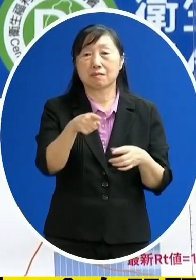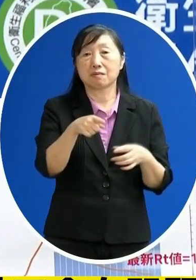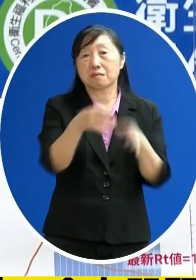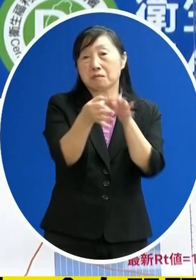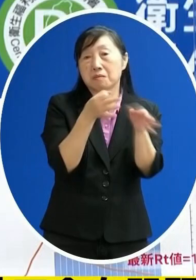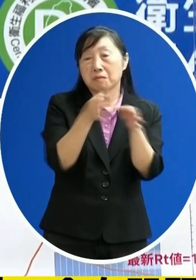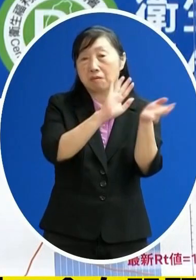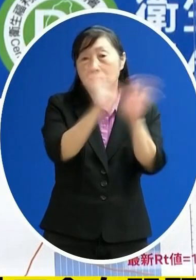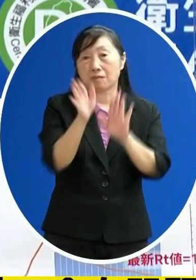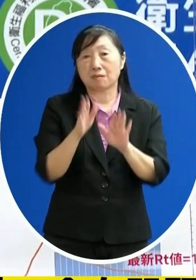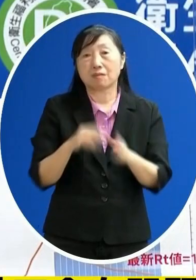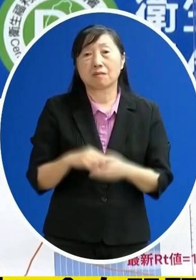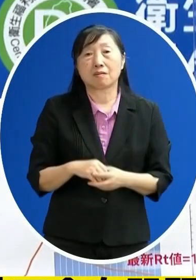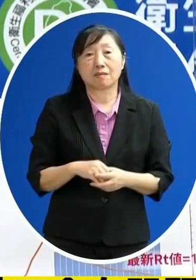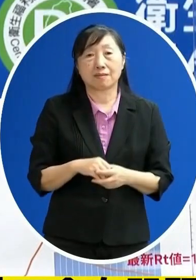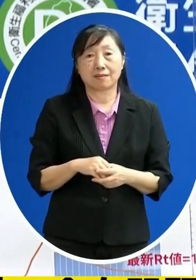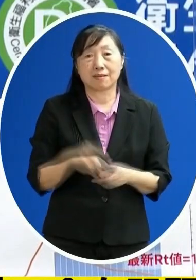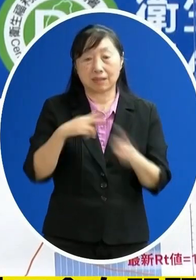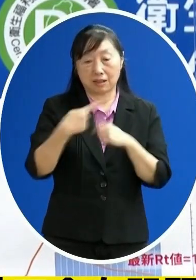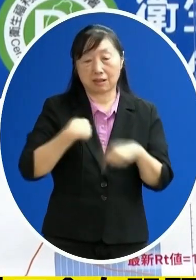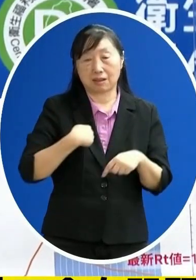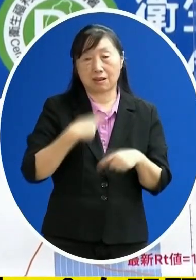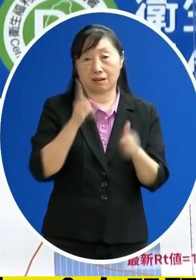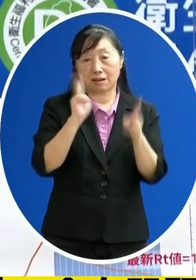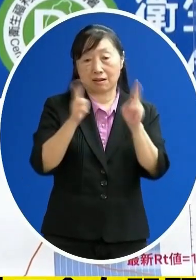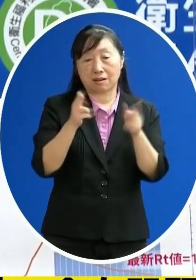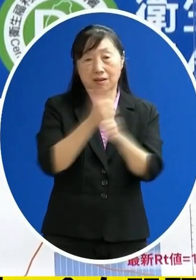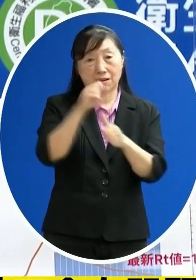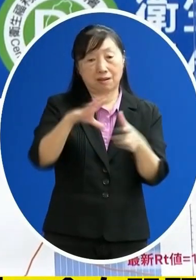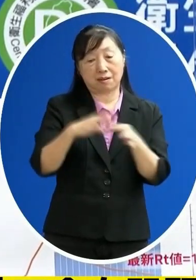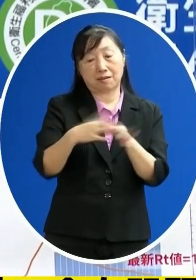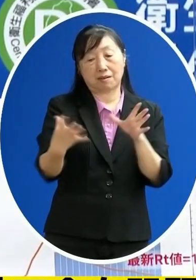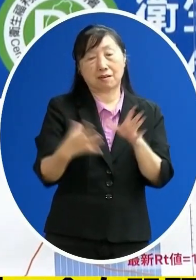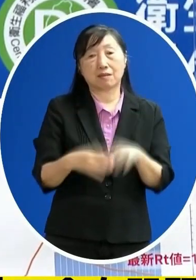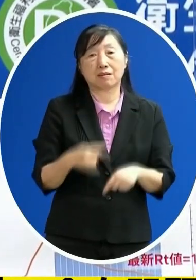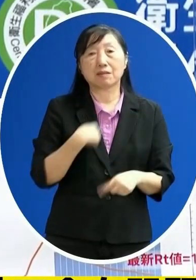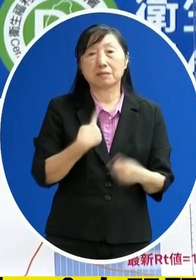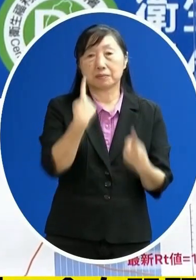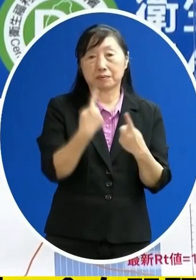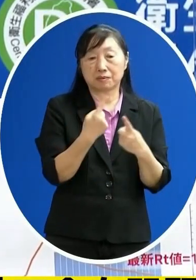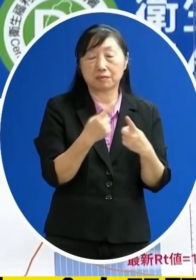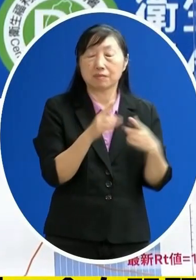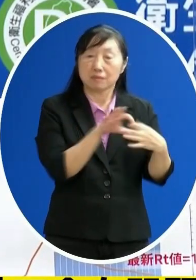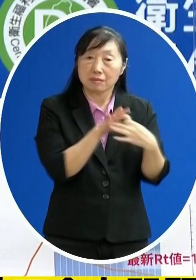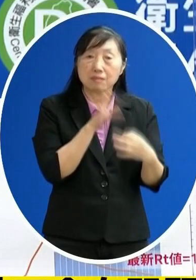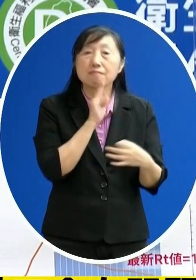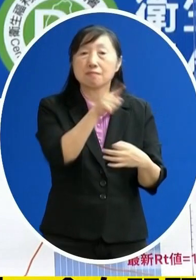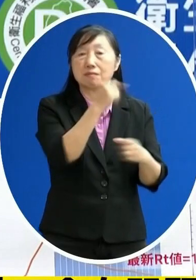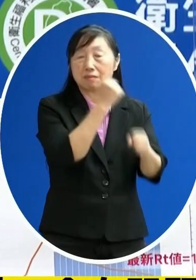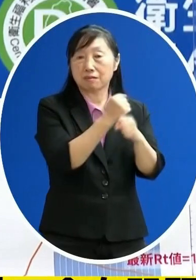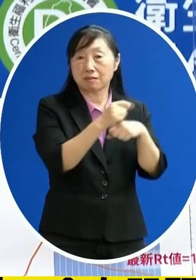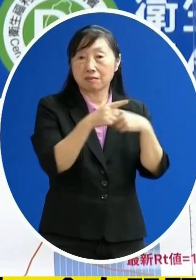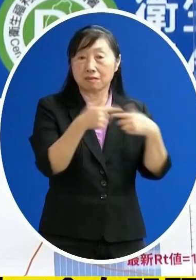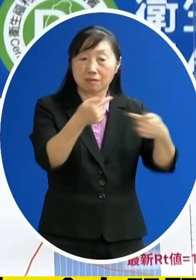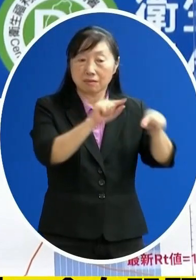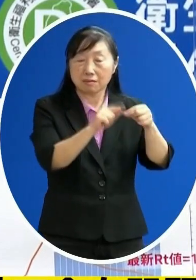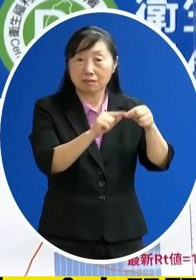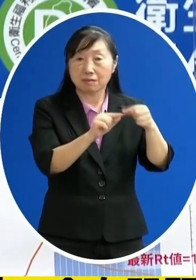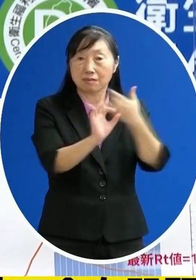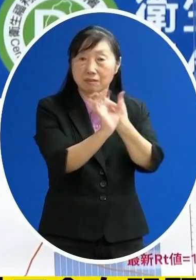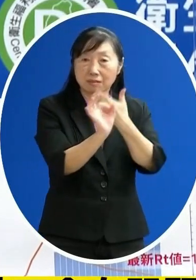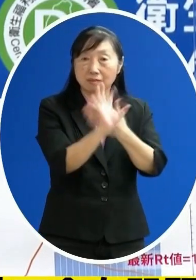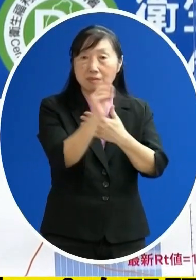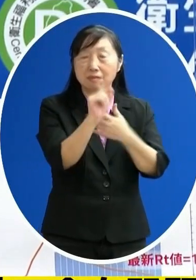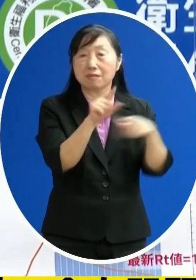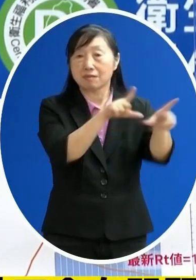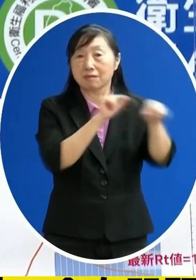我们指挥中心是无关。我们关心的是说它整体的临床的试验哦有没有照着规格